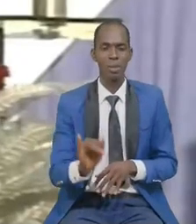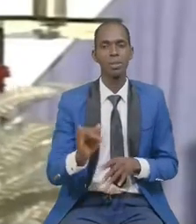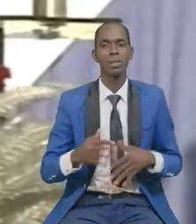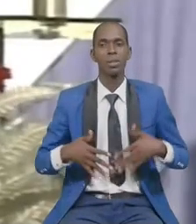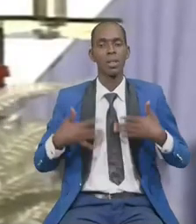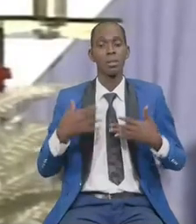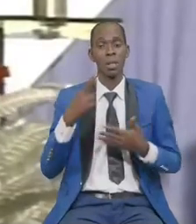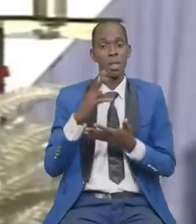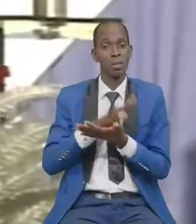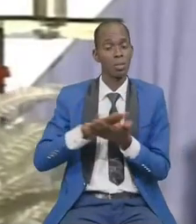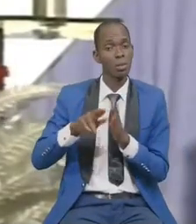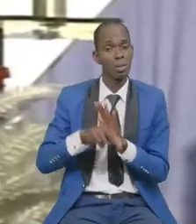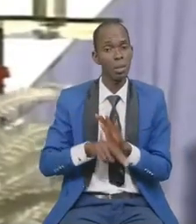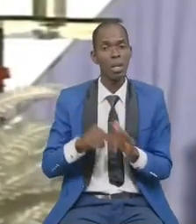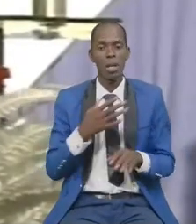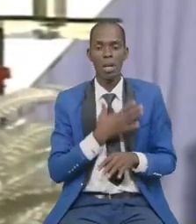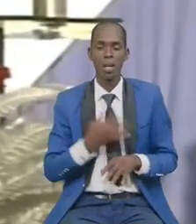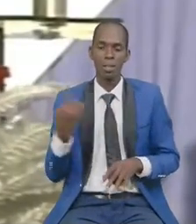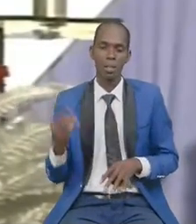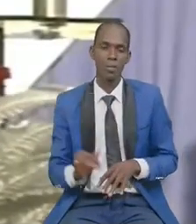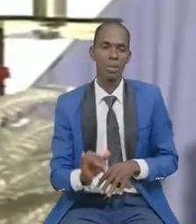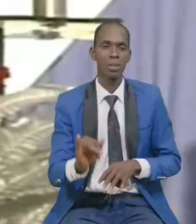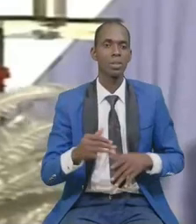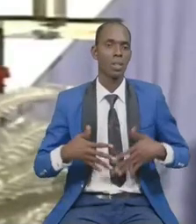justice et la vie éternelle.